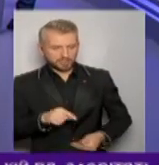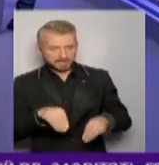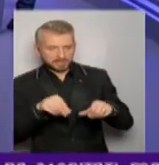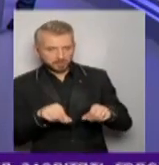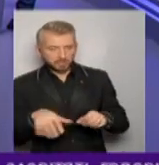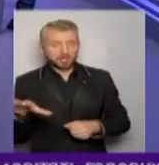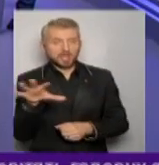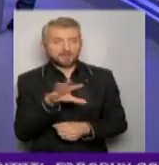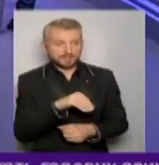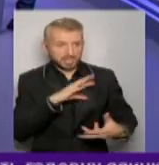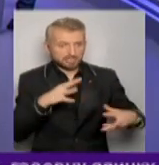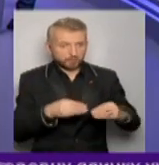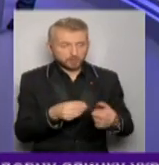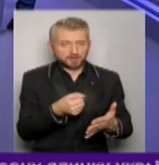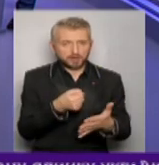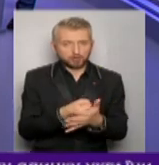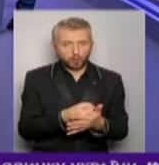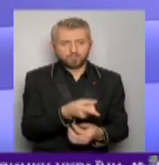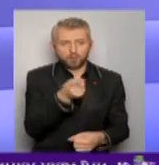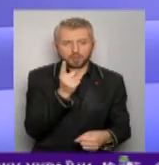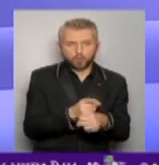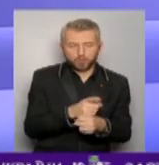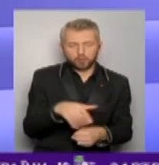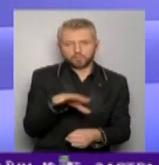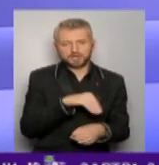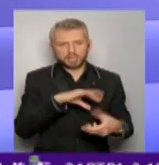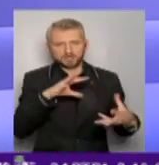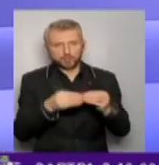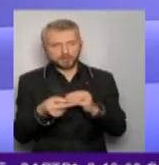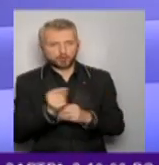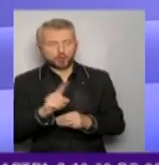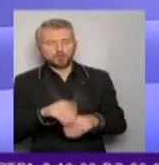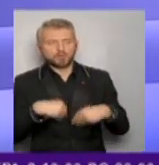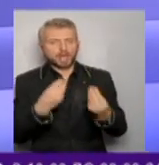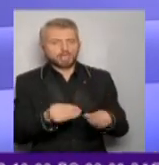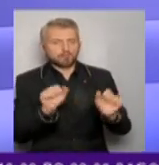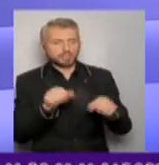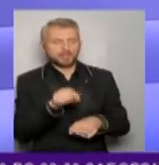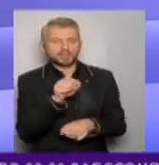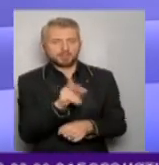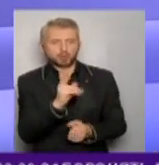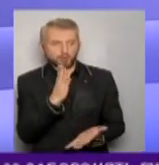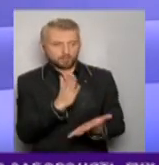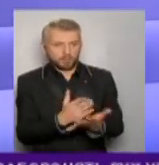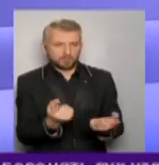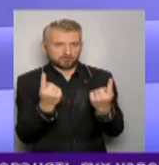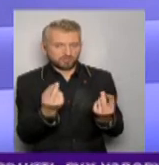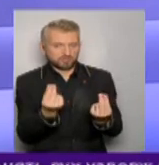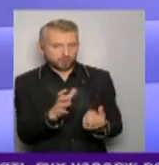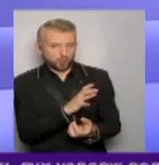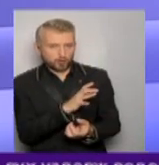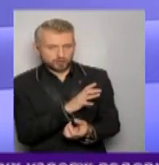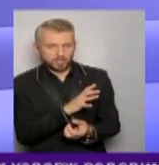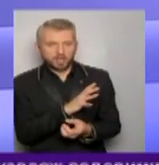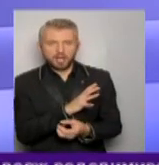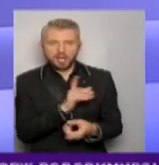все зводиться до мораторію, все зводиться до того, щоб дати можливість тим, хто має величезні гроші і жодним